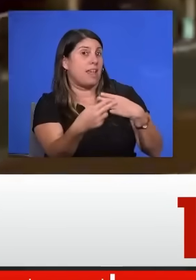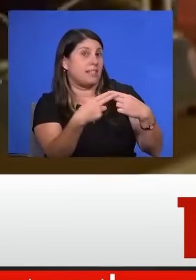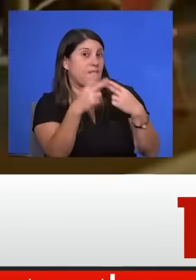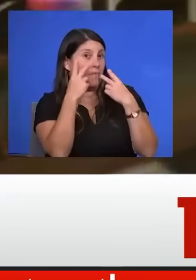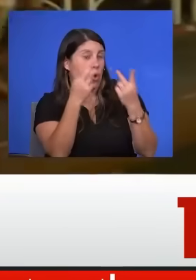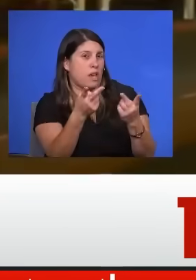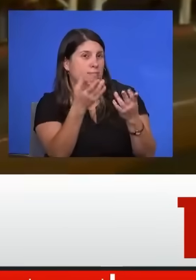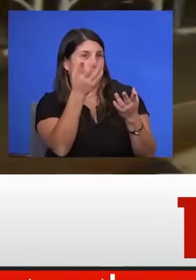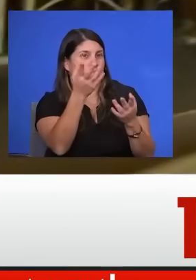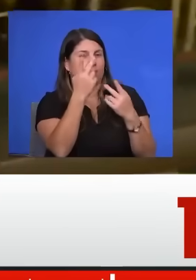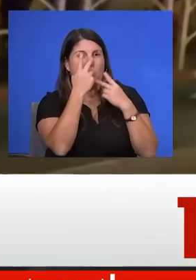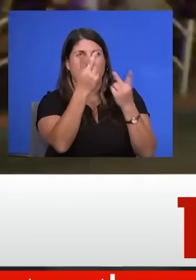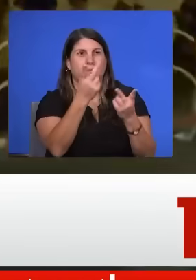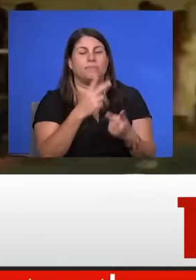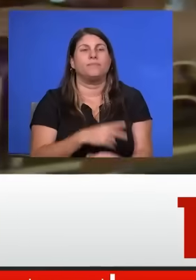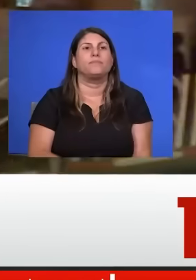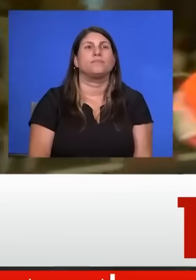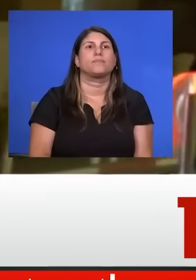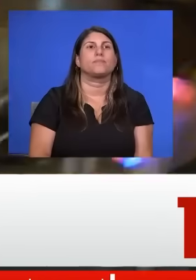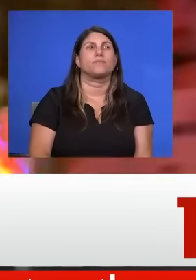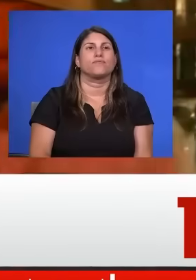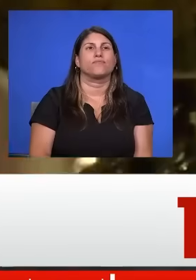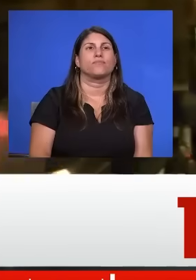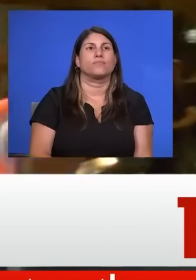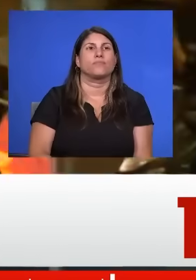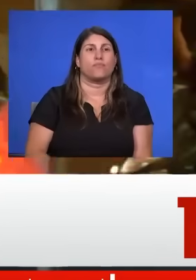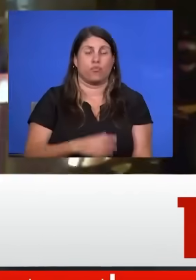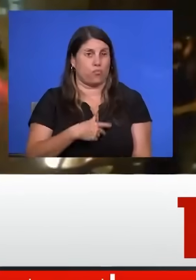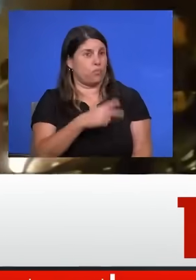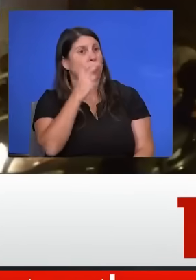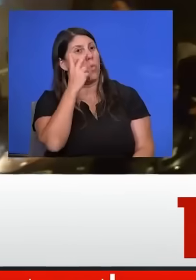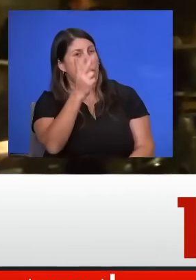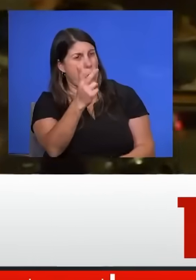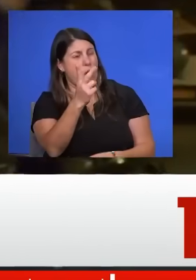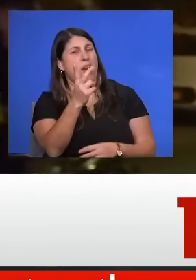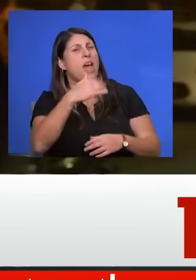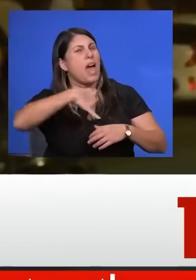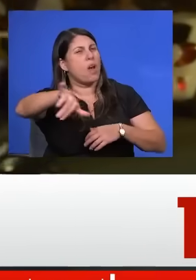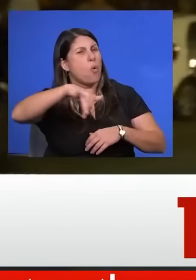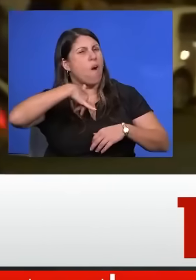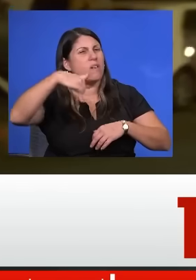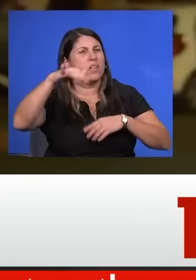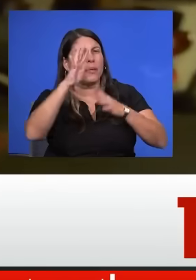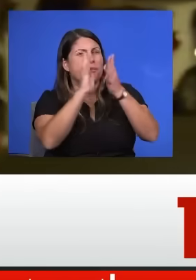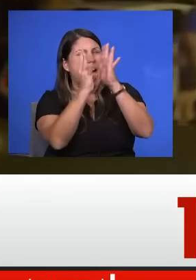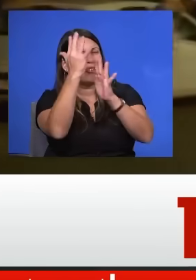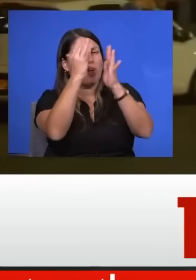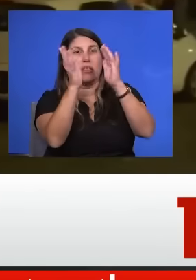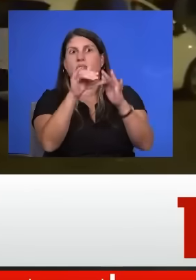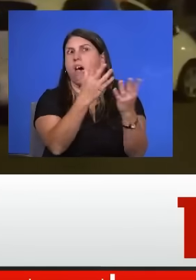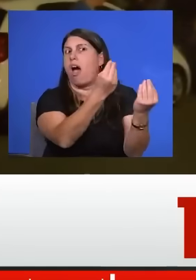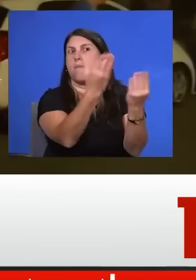יש פה, אני רואה כאן עשן, הרחוב אפוף בעשן. יש פה המון המון אנשים, יש פה